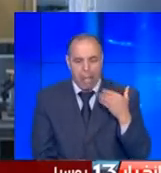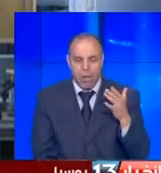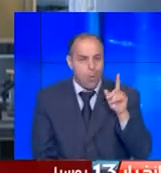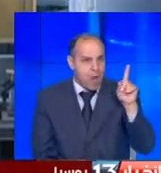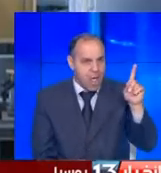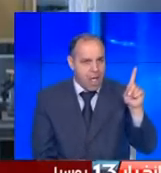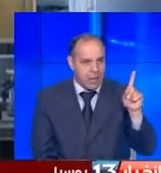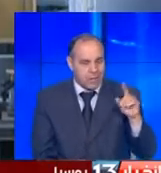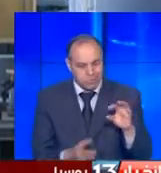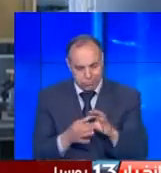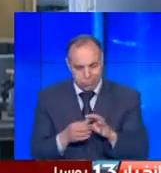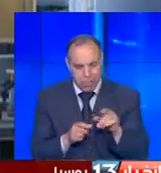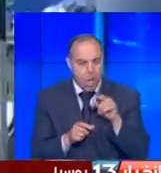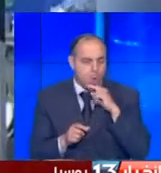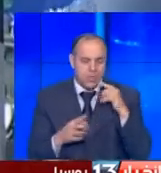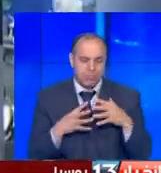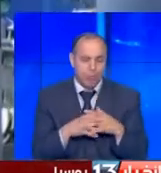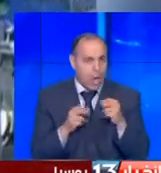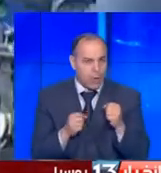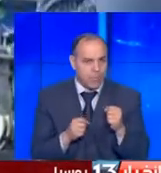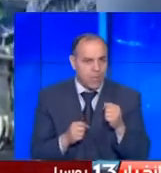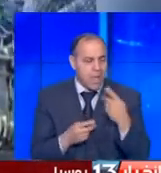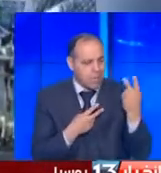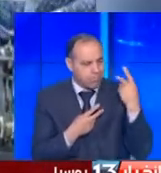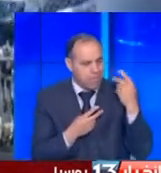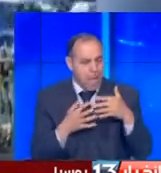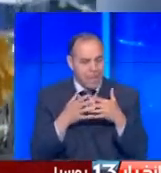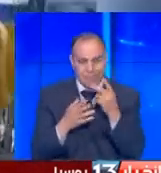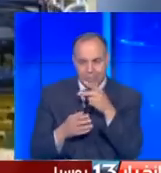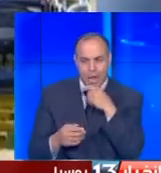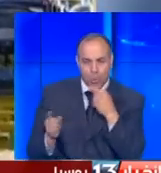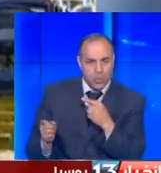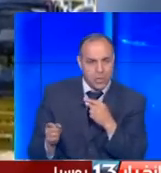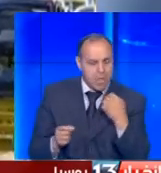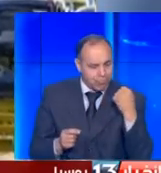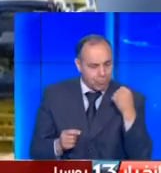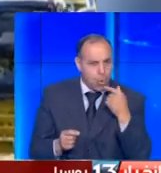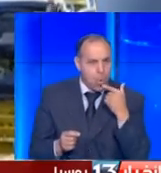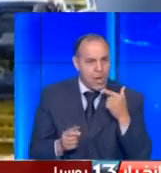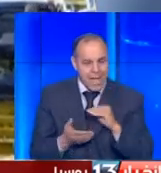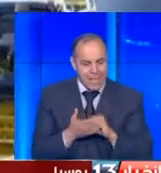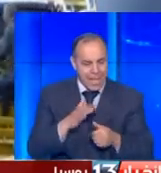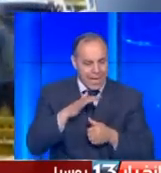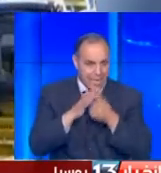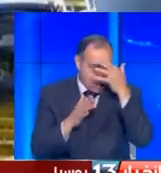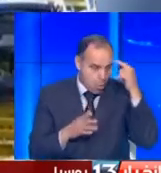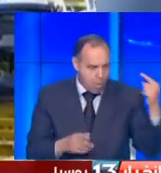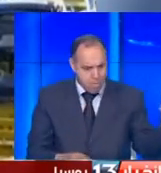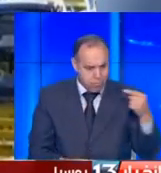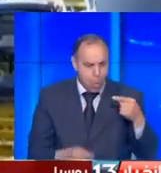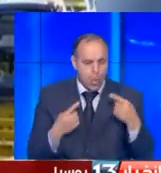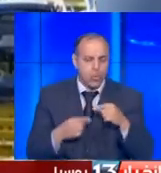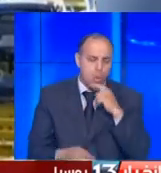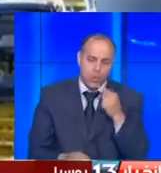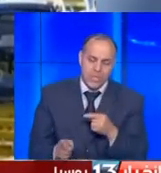شأنها سوى توحيد المجتمع الروسي. وتعد العقوبات الأمريكية الأشد من جانب إدارة الرئيس دونالد ترامب ضد